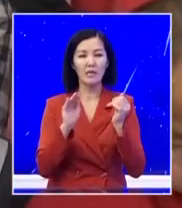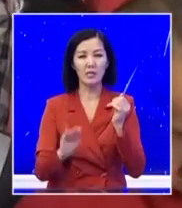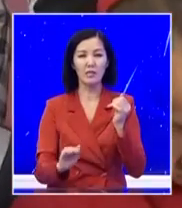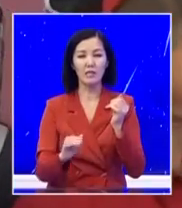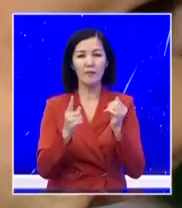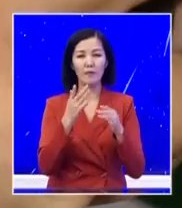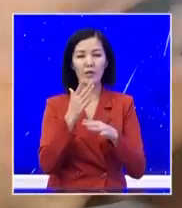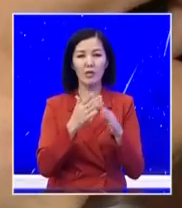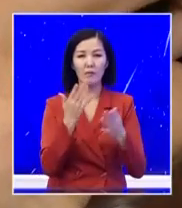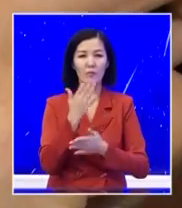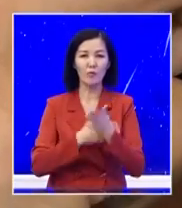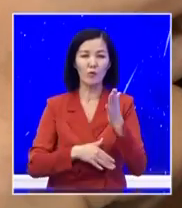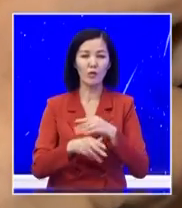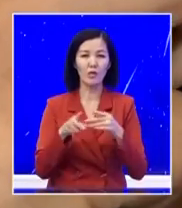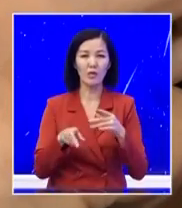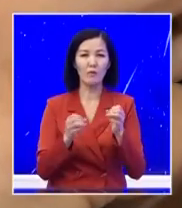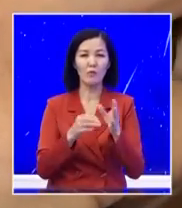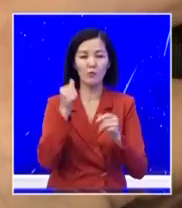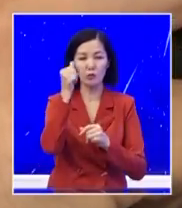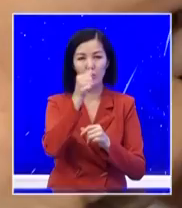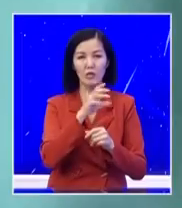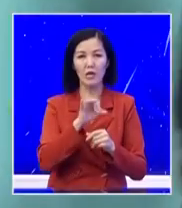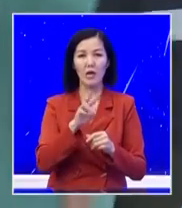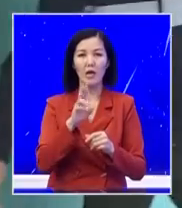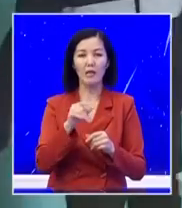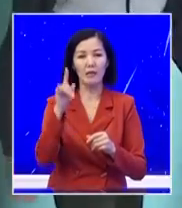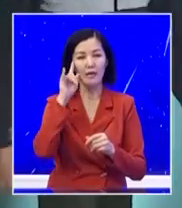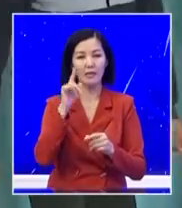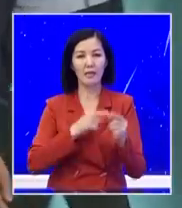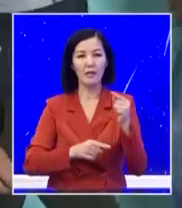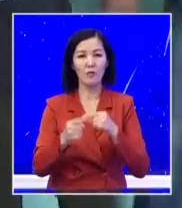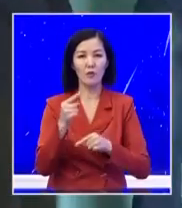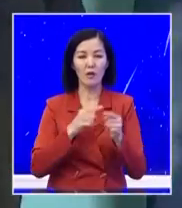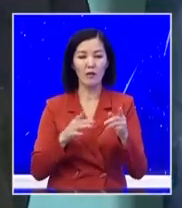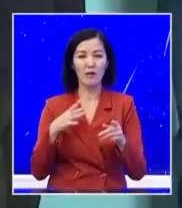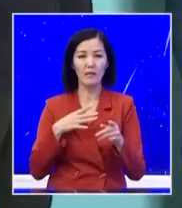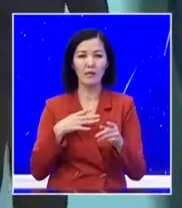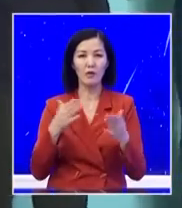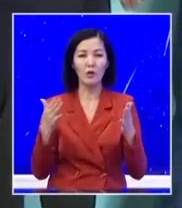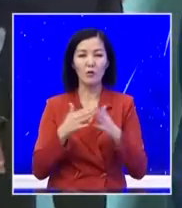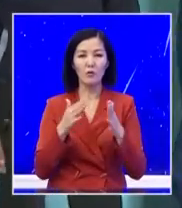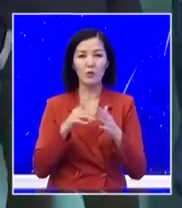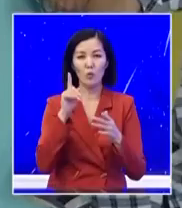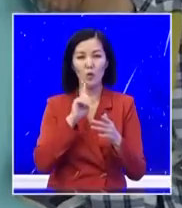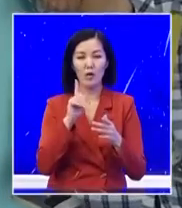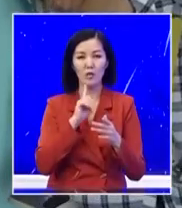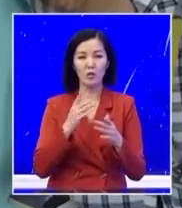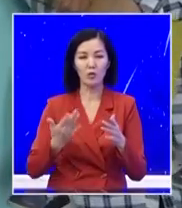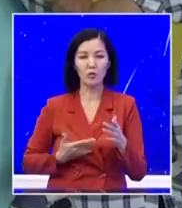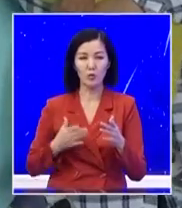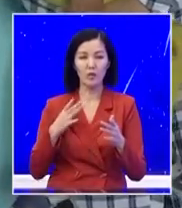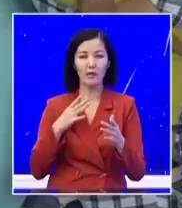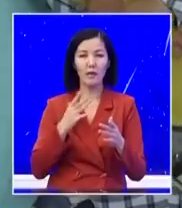жаста. 2010 жылы Алтай асып ата жұртқа оралған, қоныс аударғалы пәтер жалдап келген. 5 жылдан